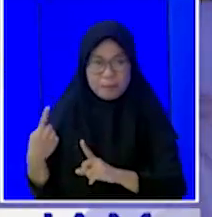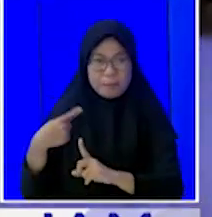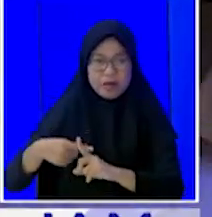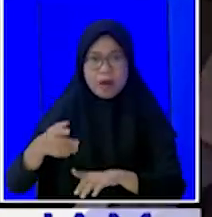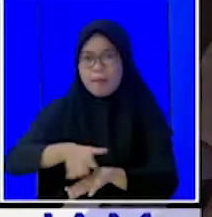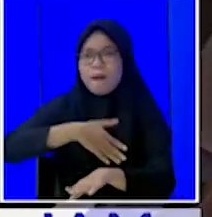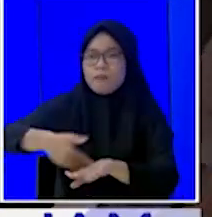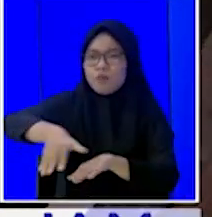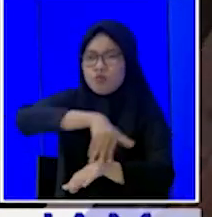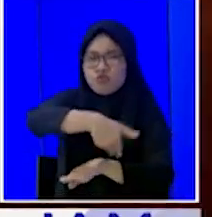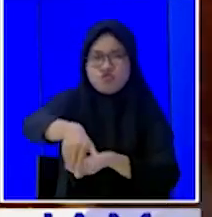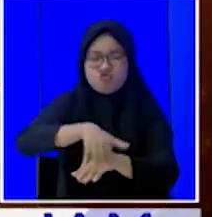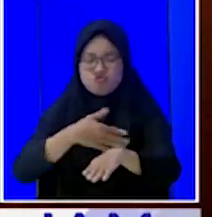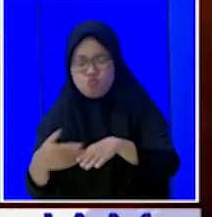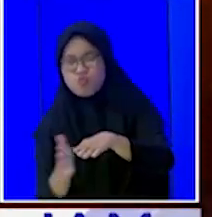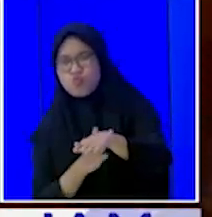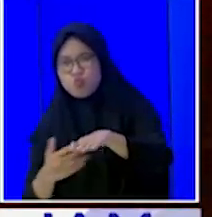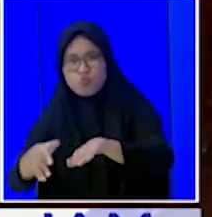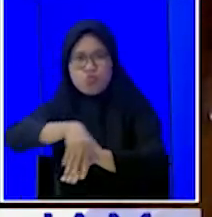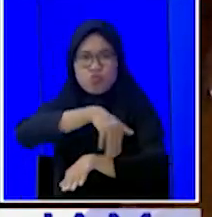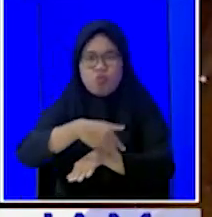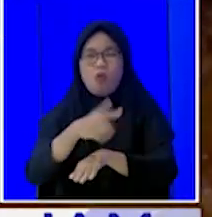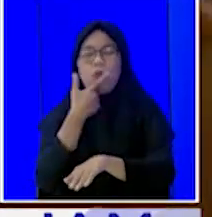ke seluruh kulit untuk menambah cita rasa.